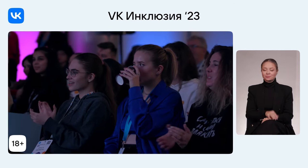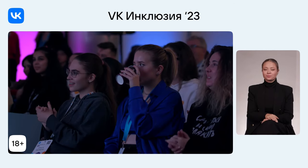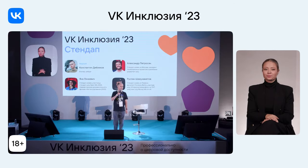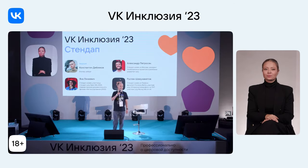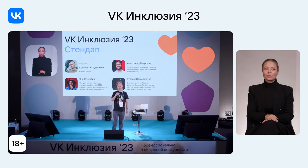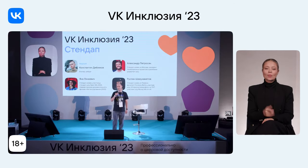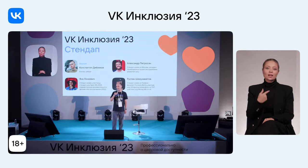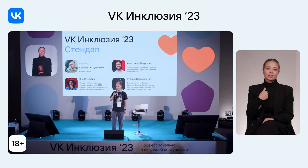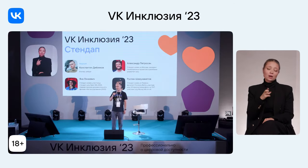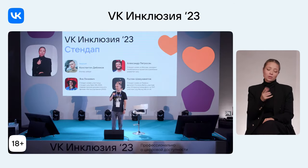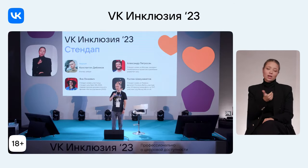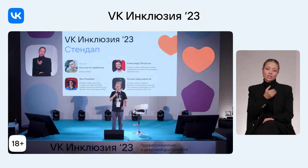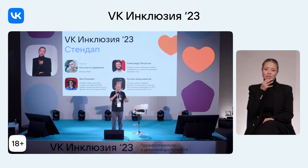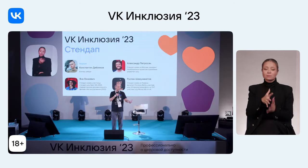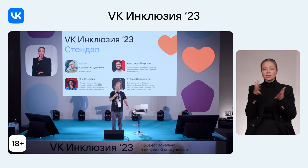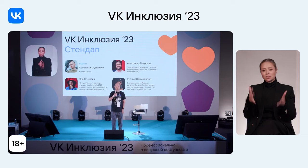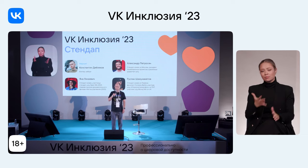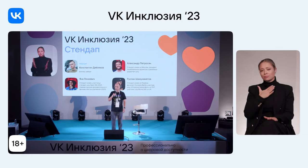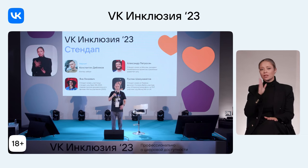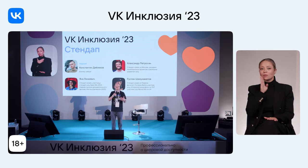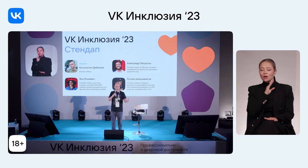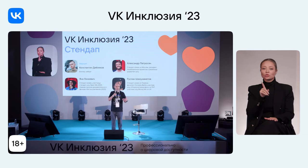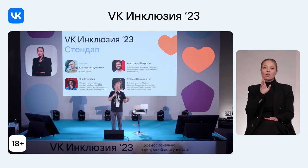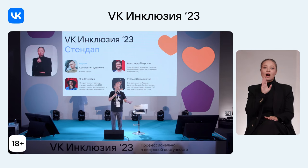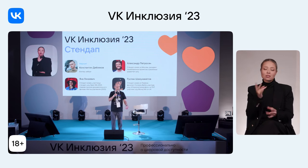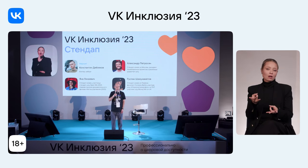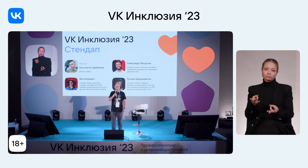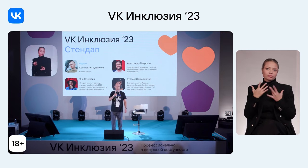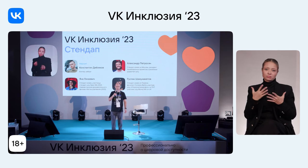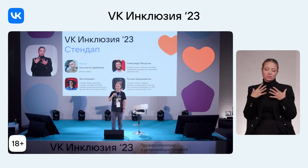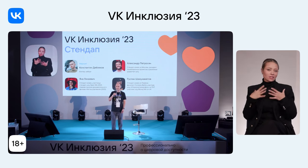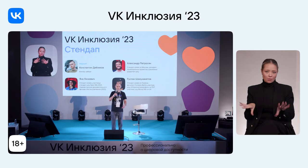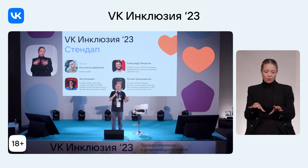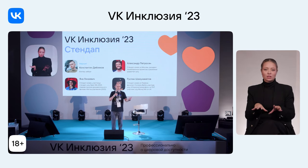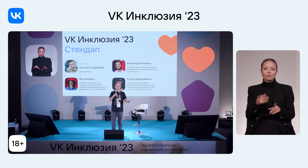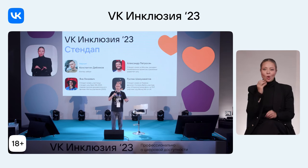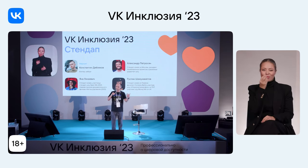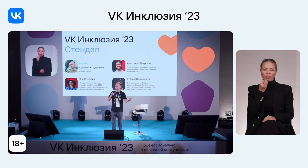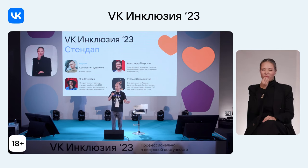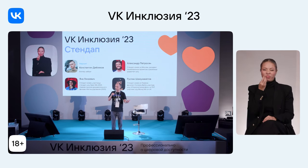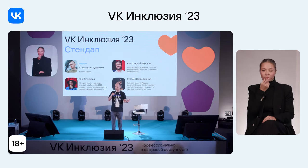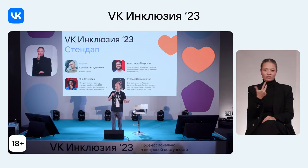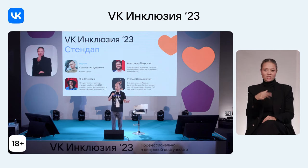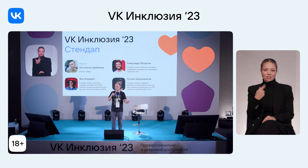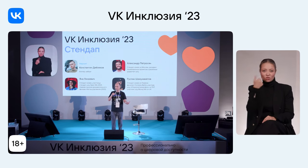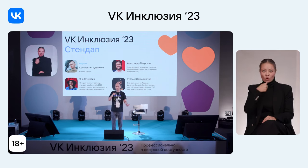Я бы хотел сказать спасибо моей маме, что она меня любит таким, с моим недугом. Все-таки картавость в 31, она